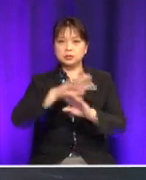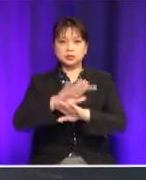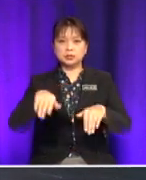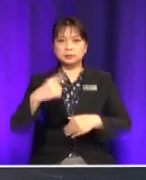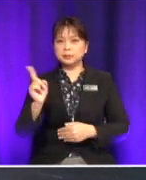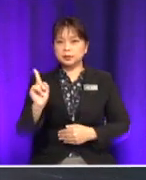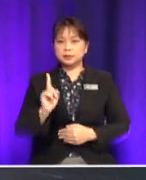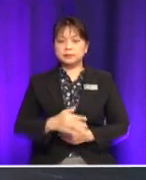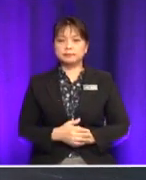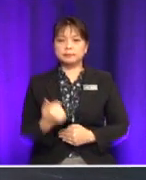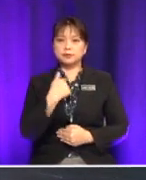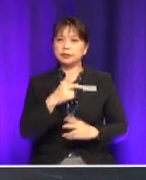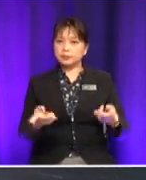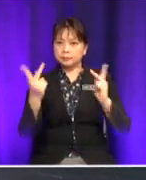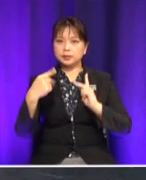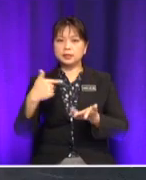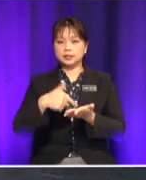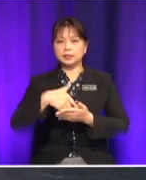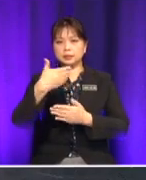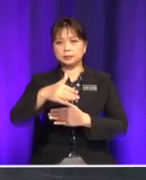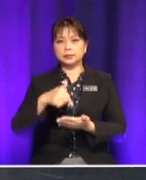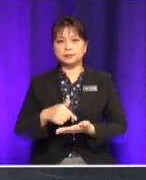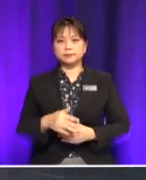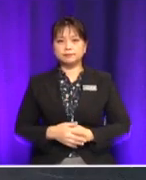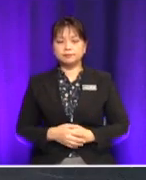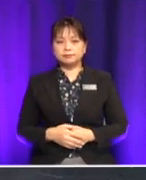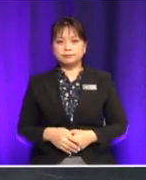kembali lagi dalam menengah rendah